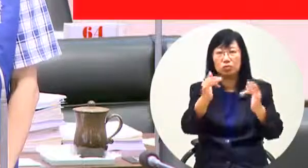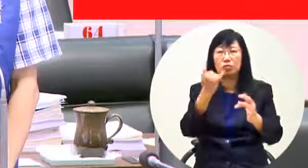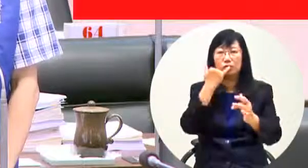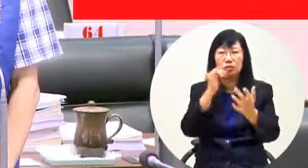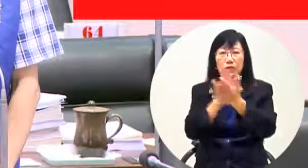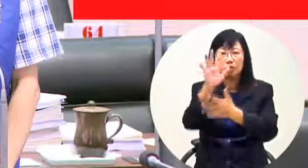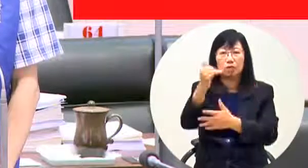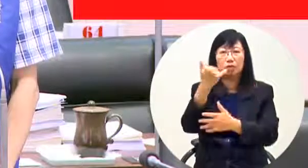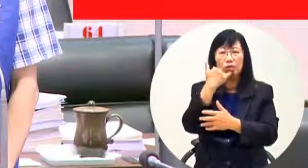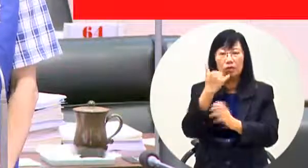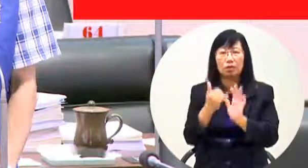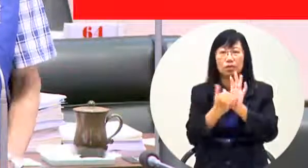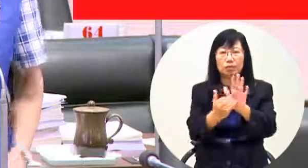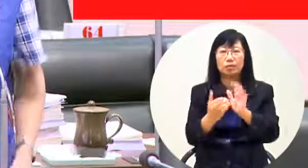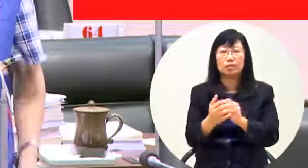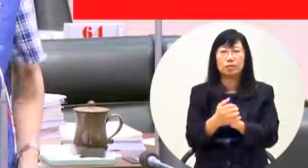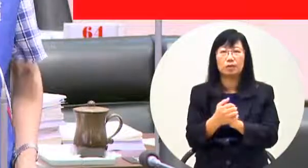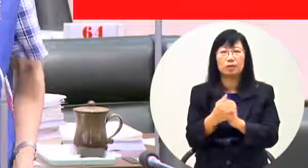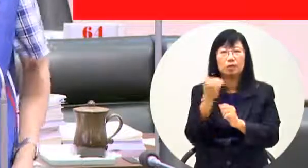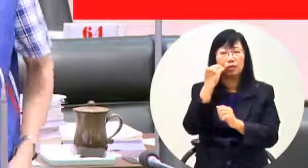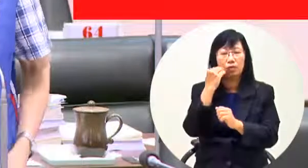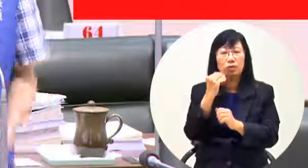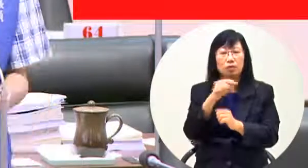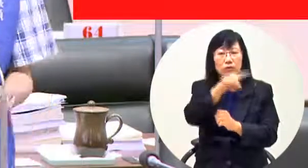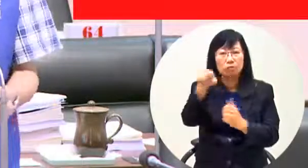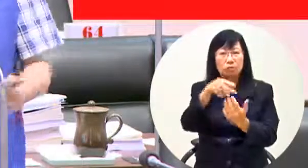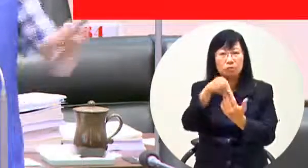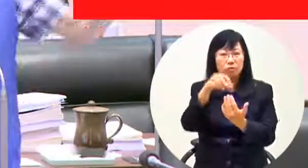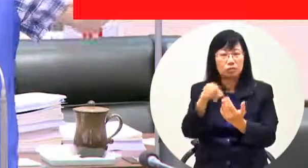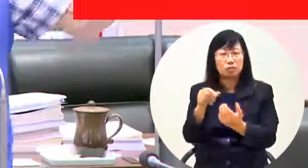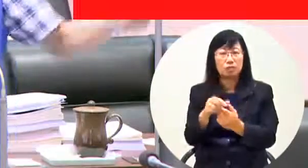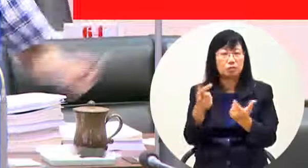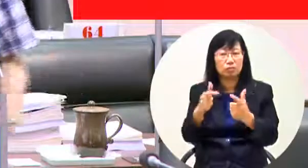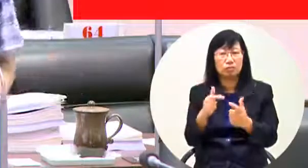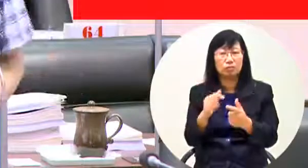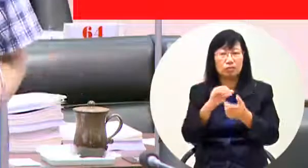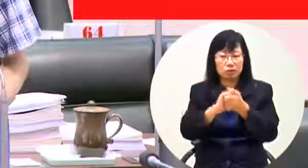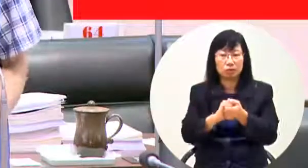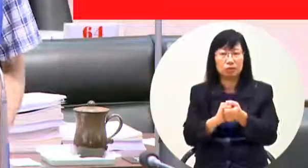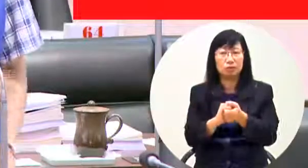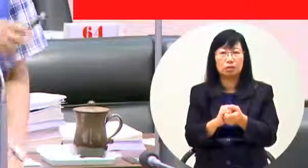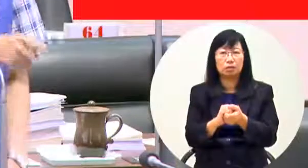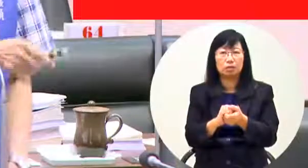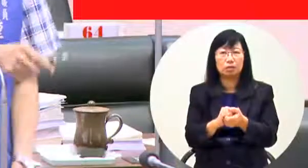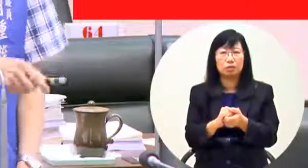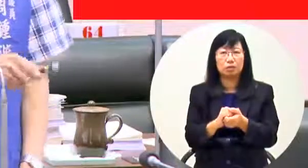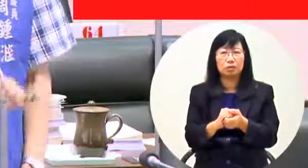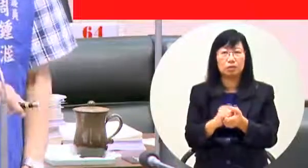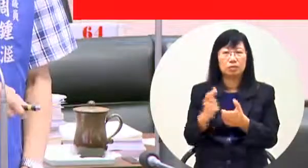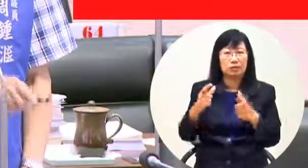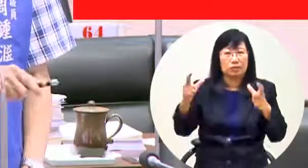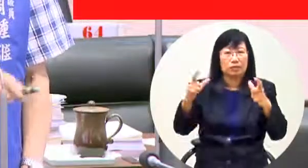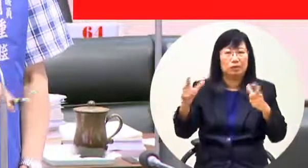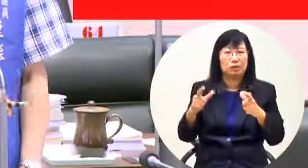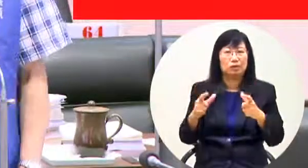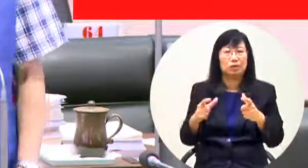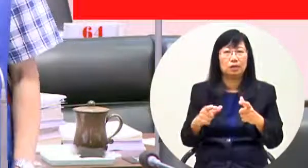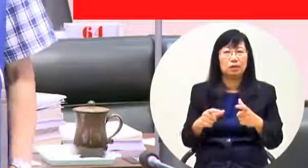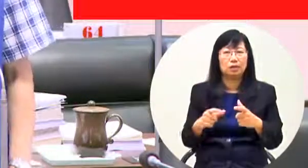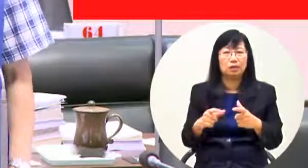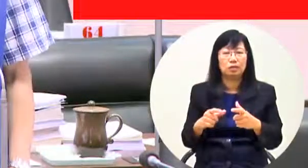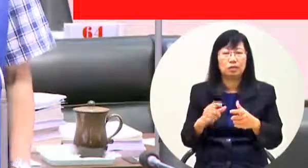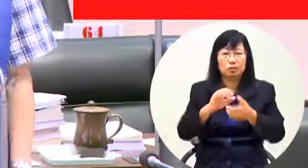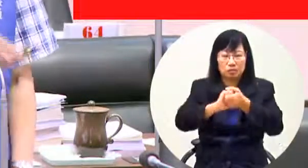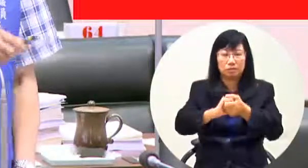在抉择的时候做决策，不一定要重大的。你说哦，我该该多大，我该该决策。你包括选树种，你也算了不